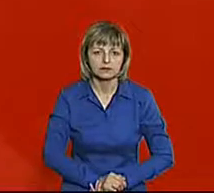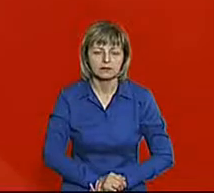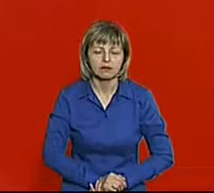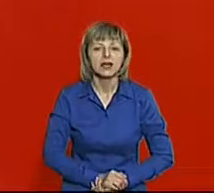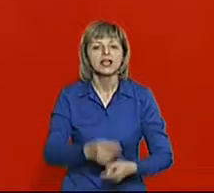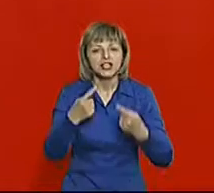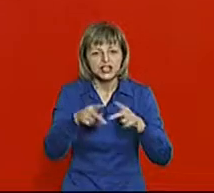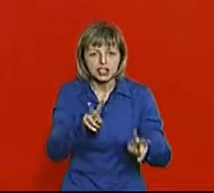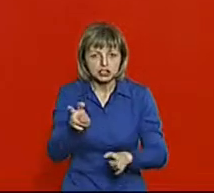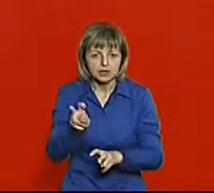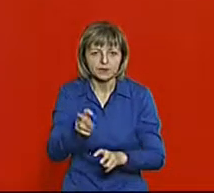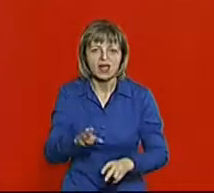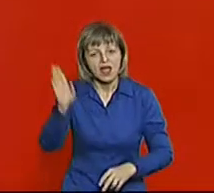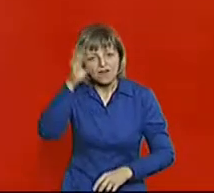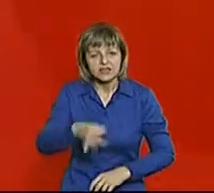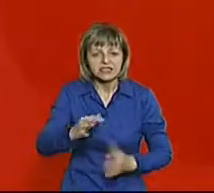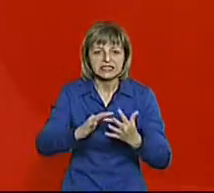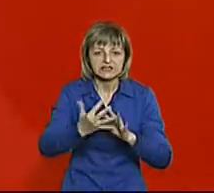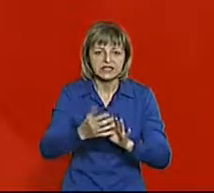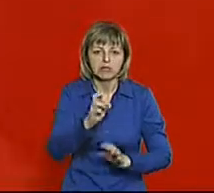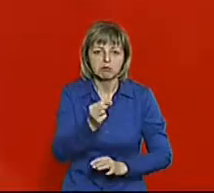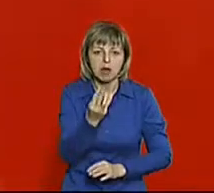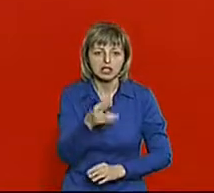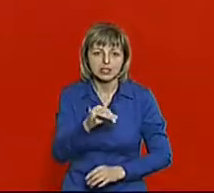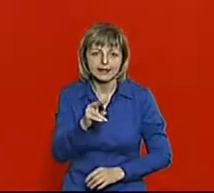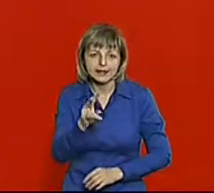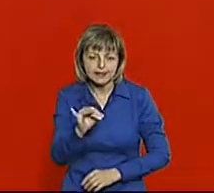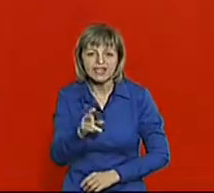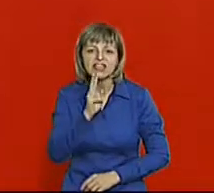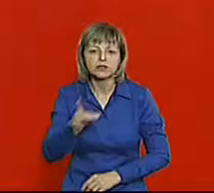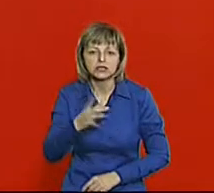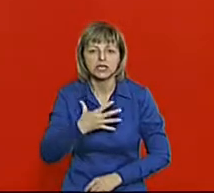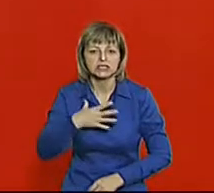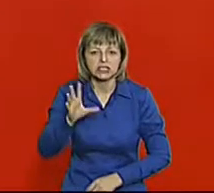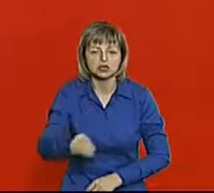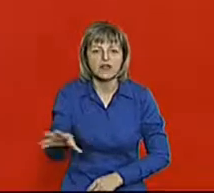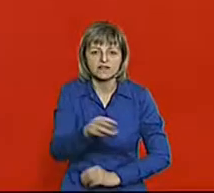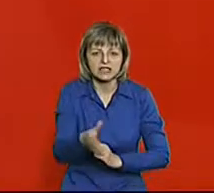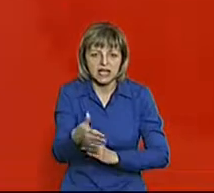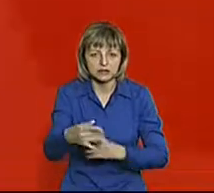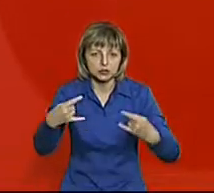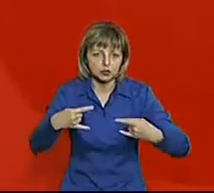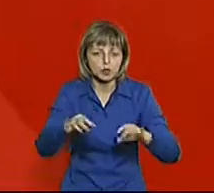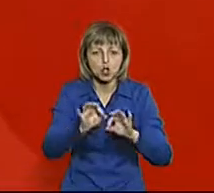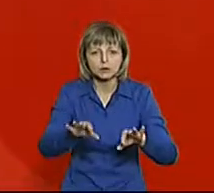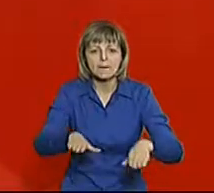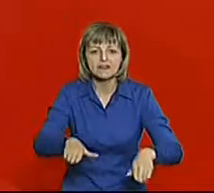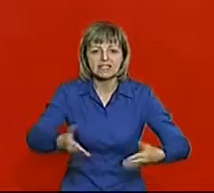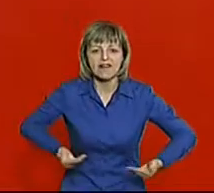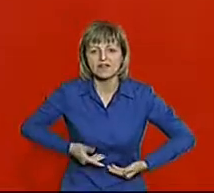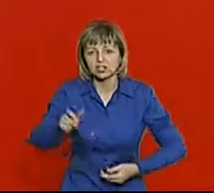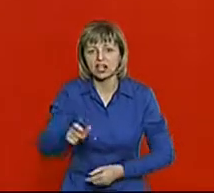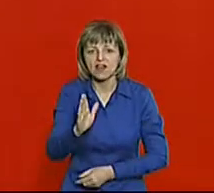Йдемо далі. У ставку біля села Башлики Ківерцівського району загинула уся риба. Про це Суспільному розповів місцевий